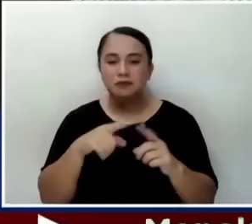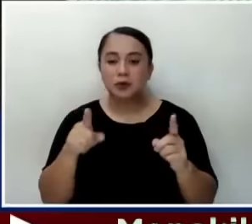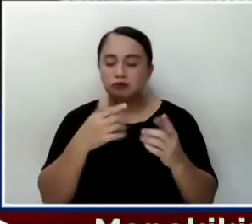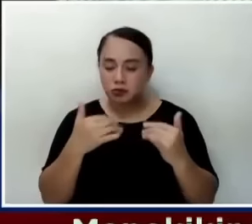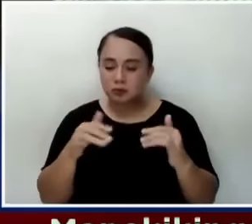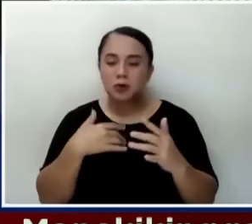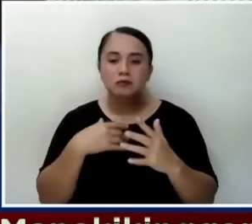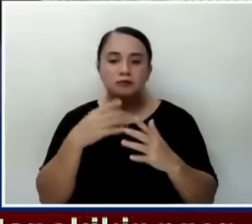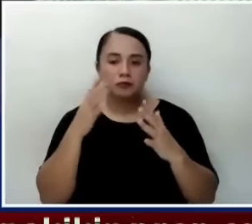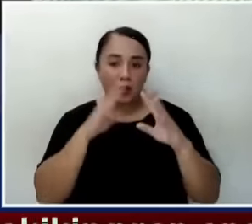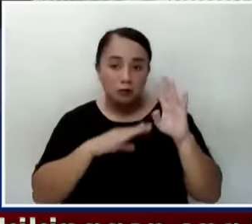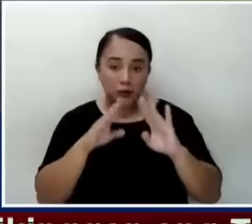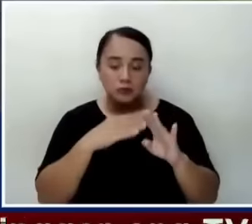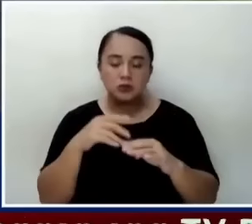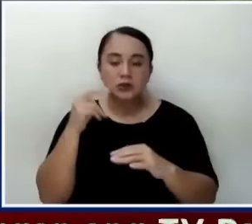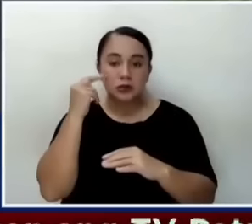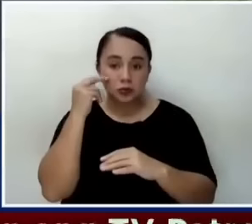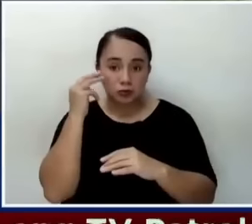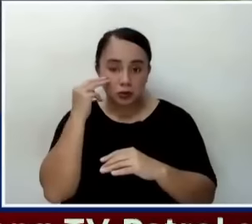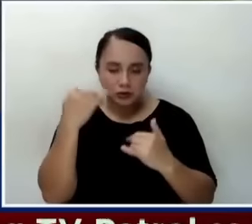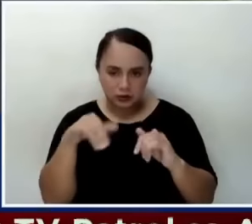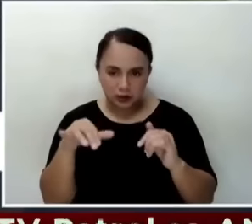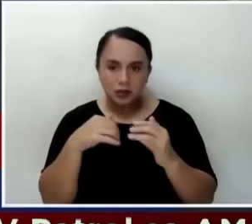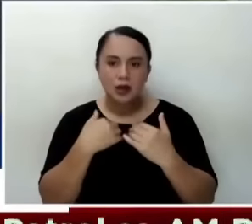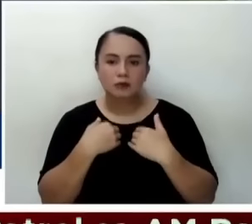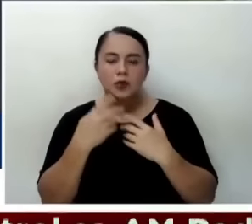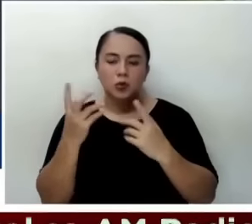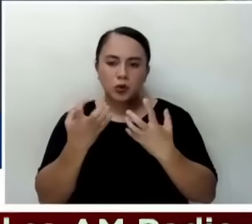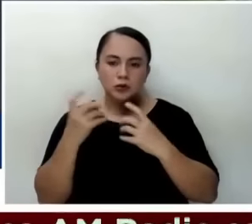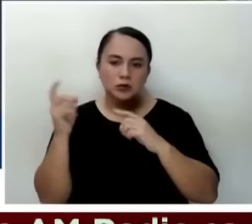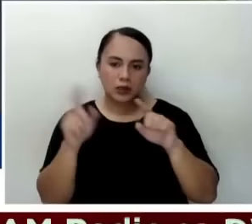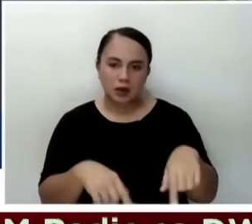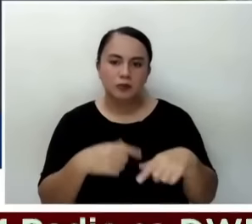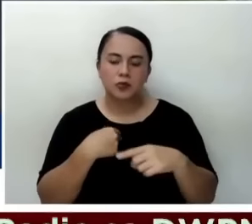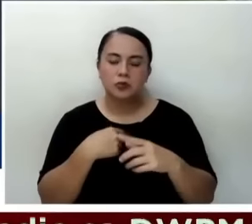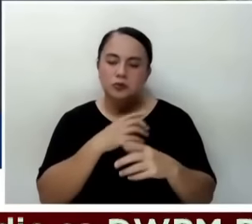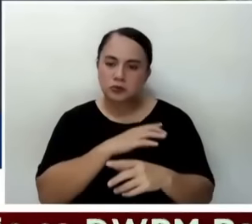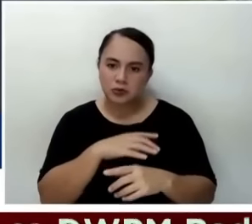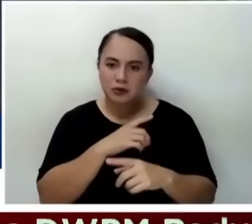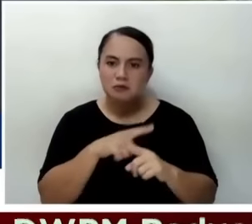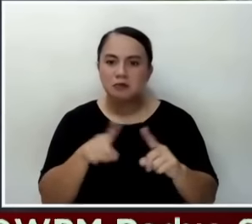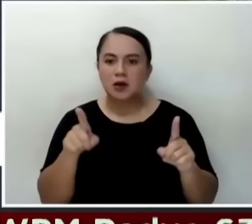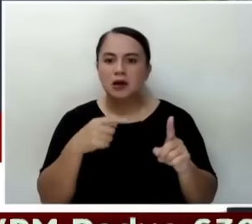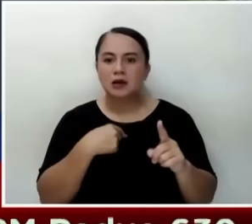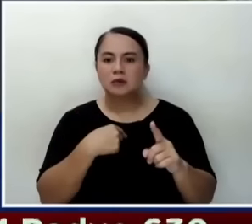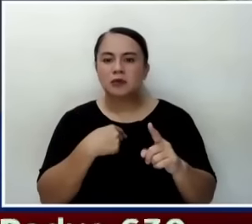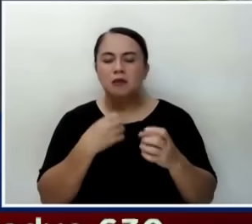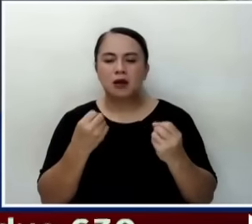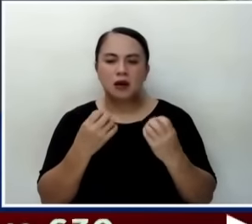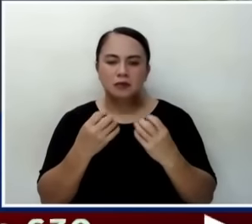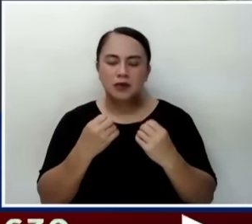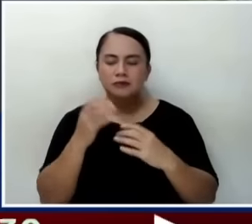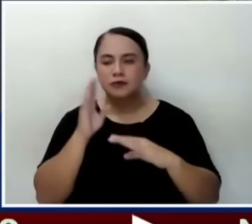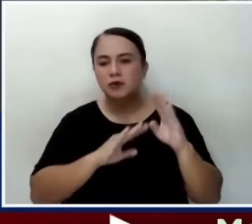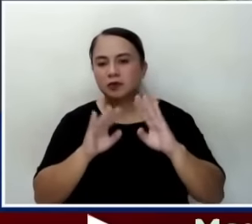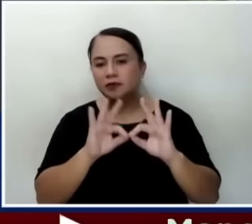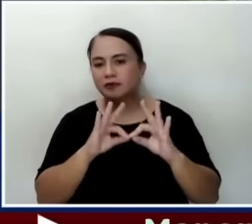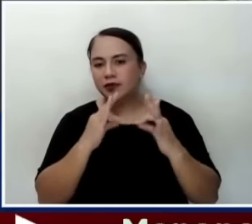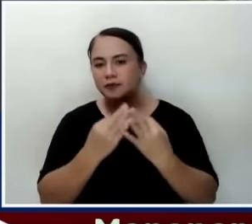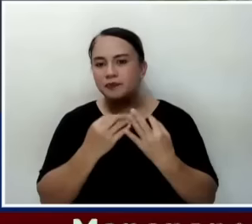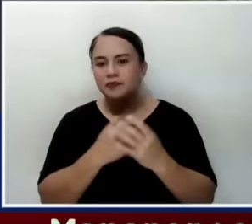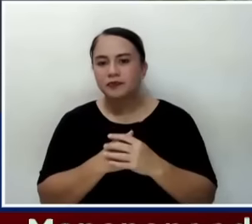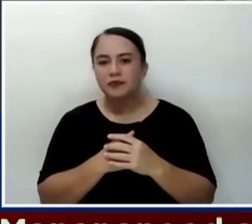aktor na si Ninyo Mulak. Gusto ko pumunta rito, gusto ko makiramay, kaso may pinagdadaanan din ng aking pamilya.